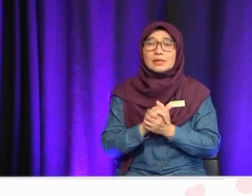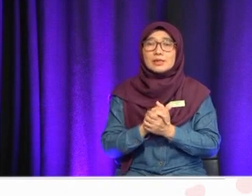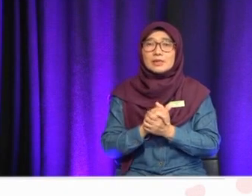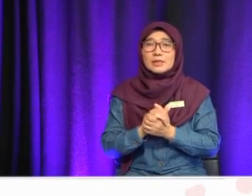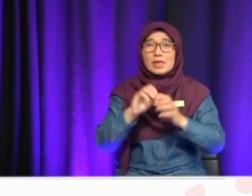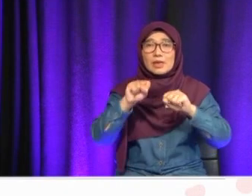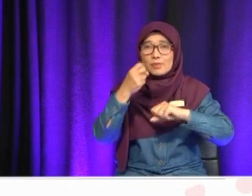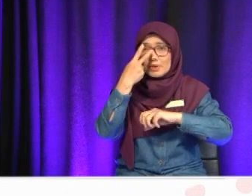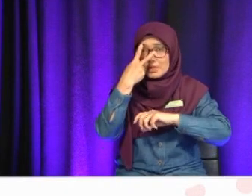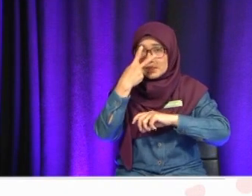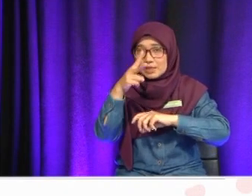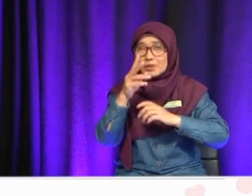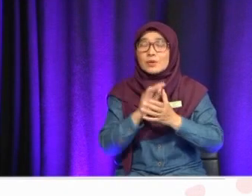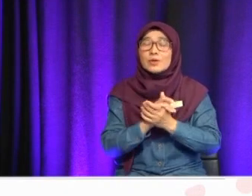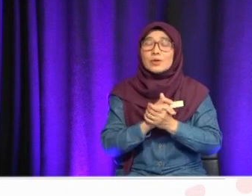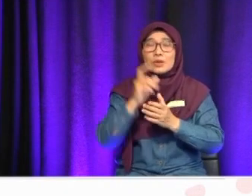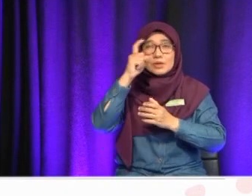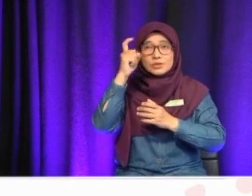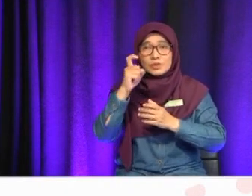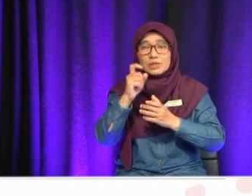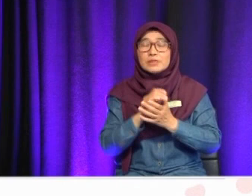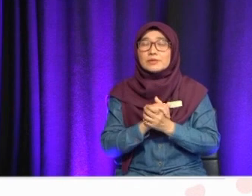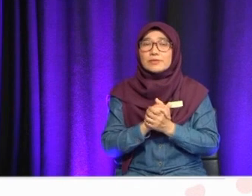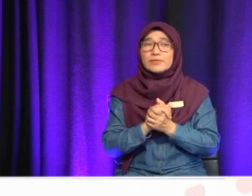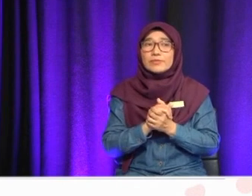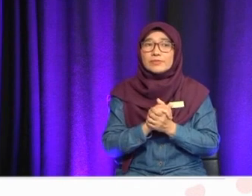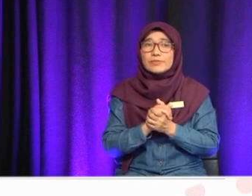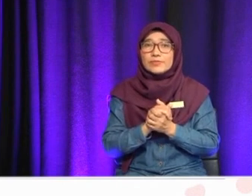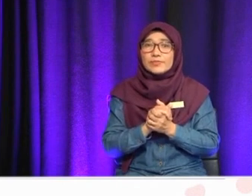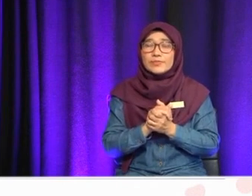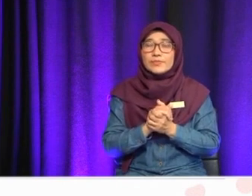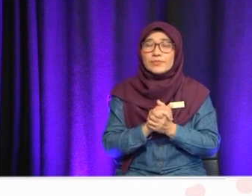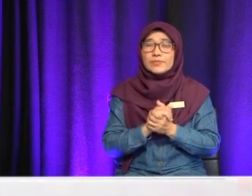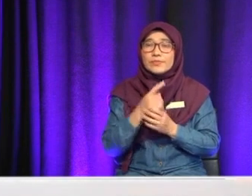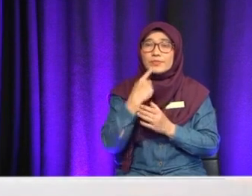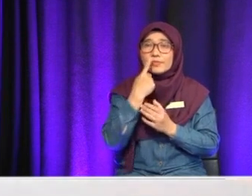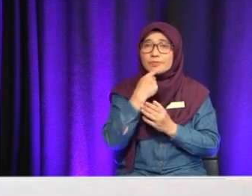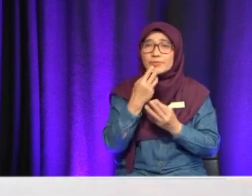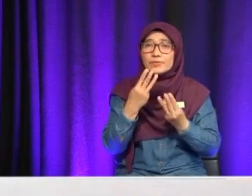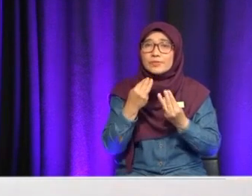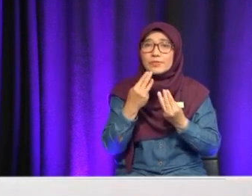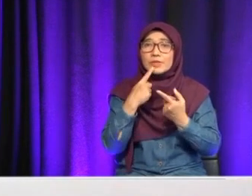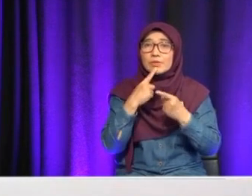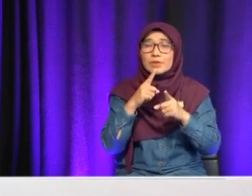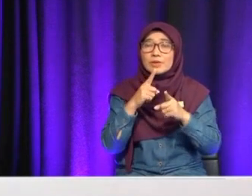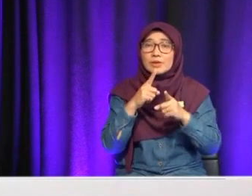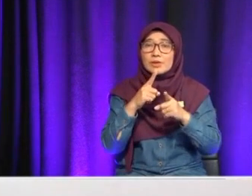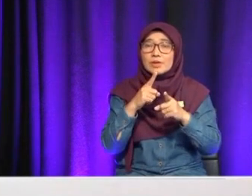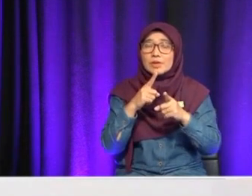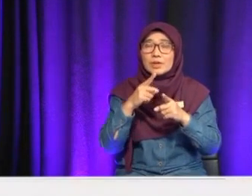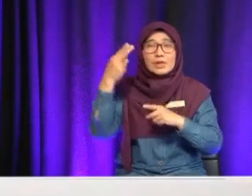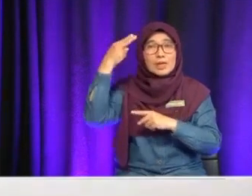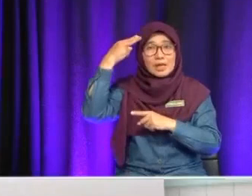persetujuan penjual dan pembeli. Jadi siapa nak cuba jawab? Yalah. Okey, silakan Hafi.